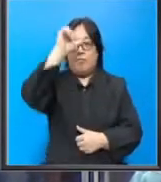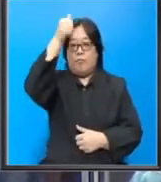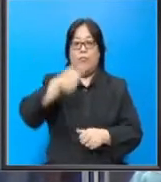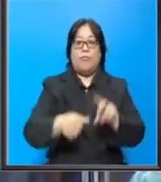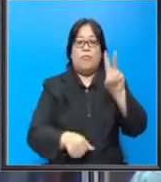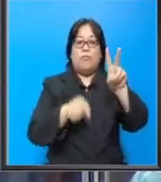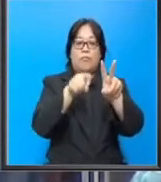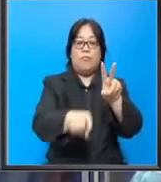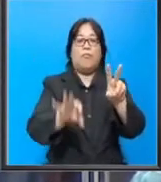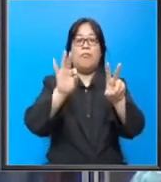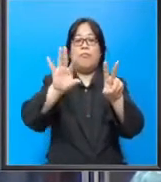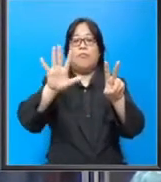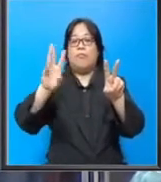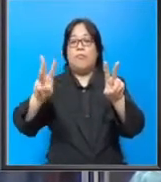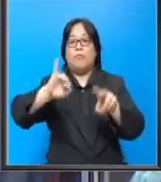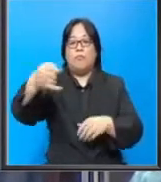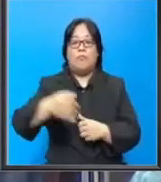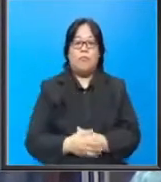3291510